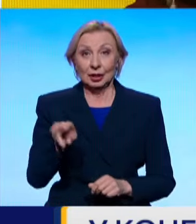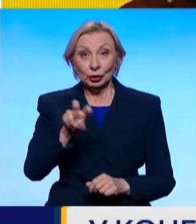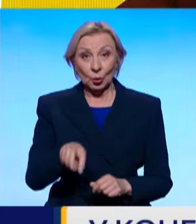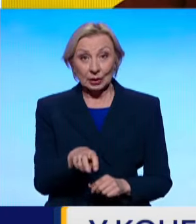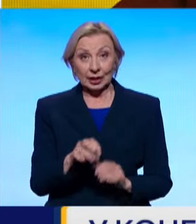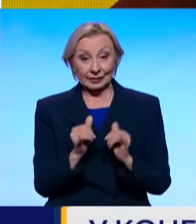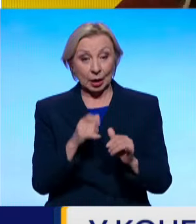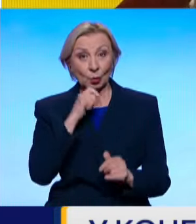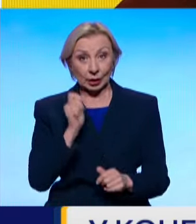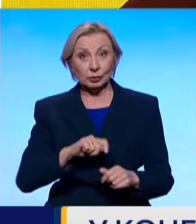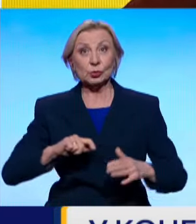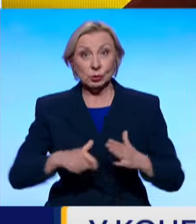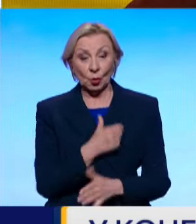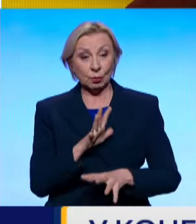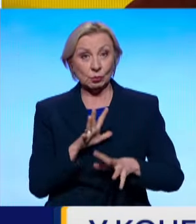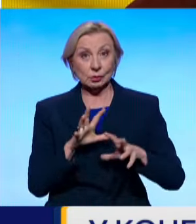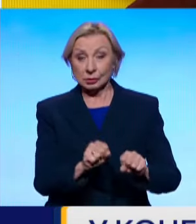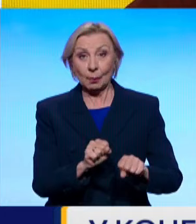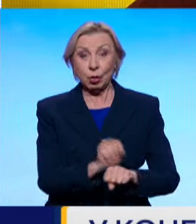знов заблокують? Таке можливо?